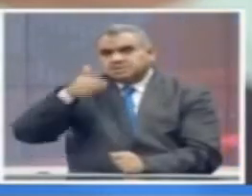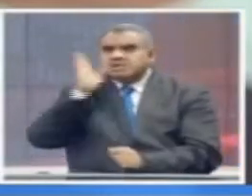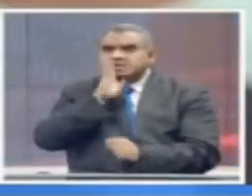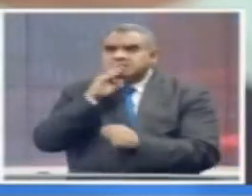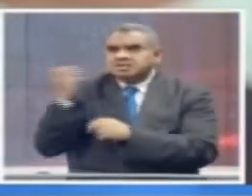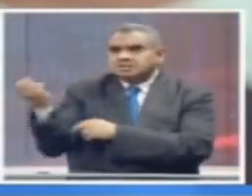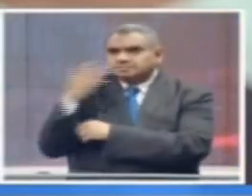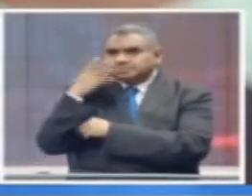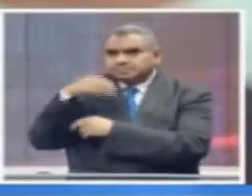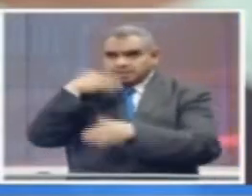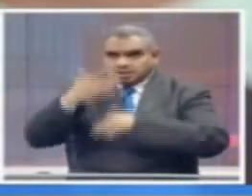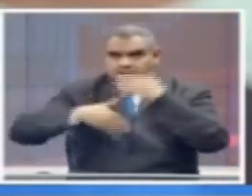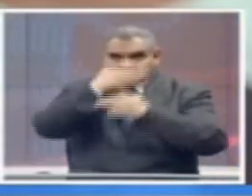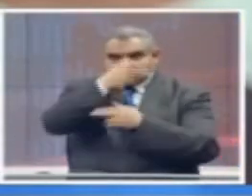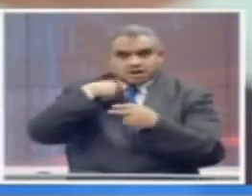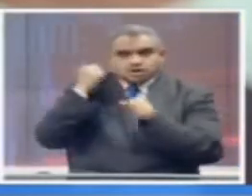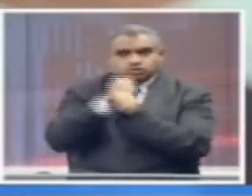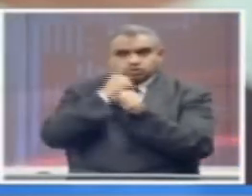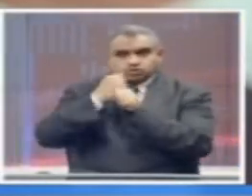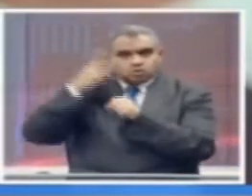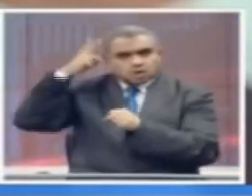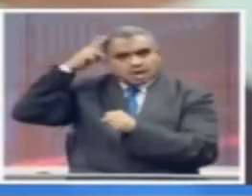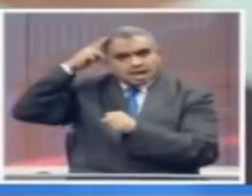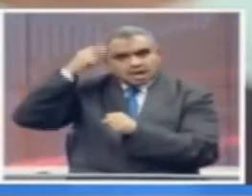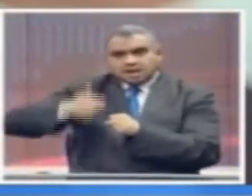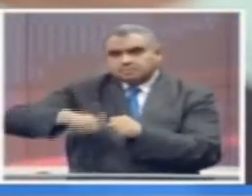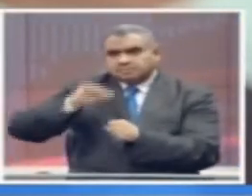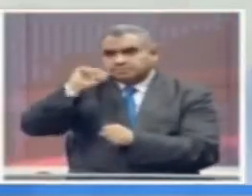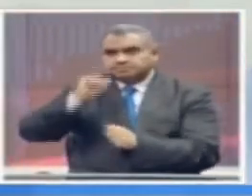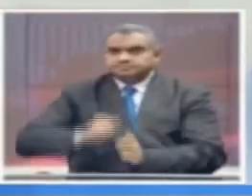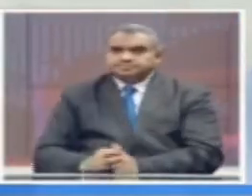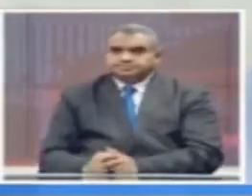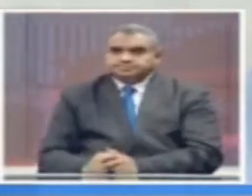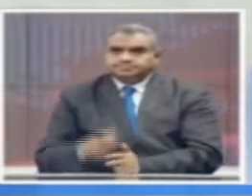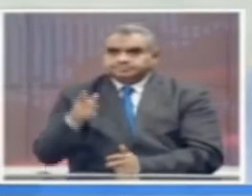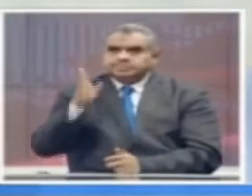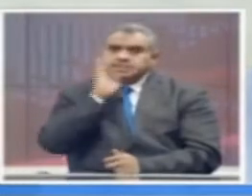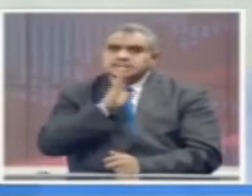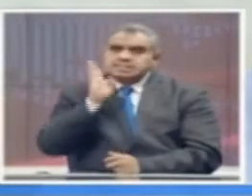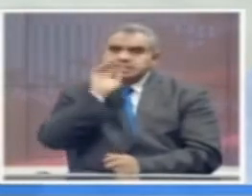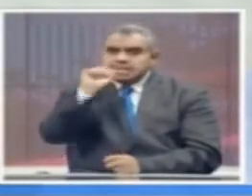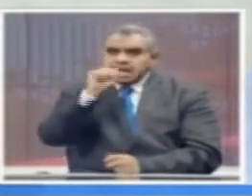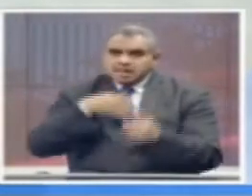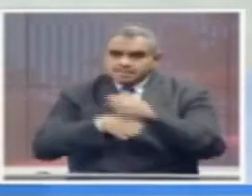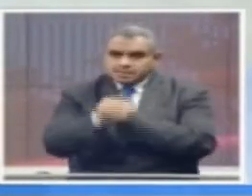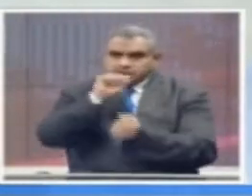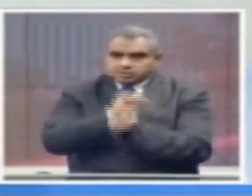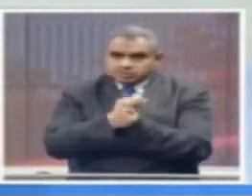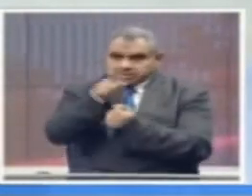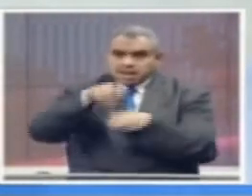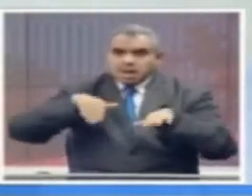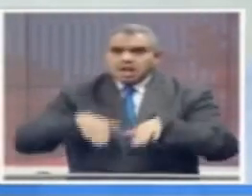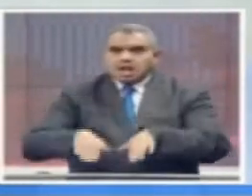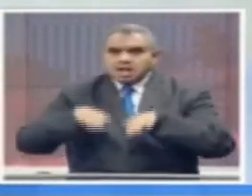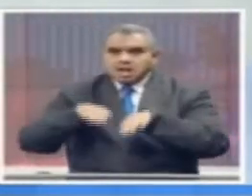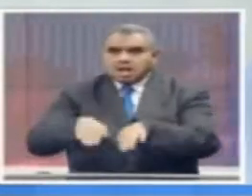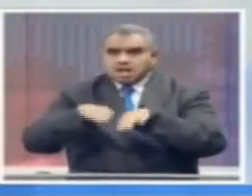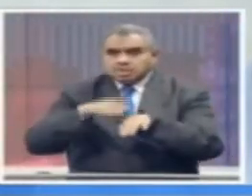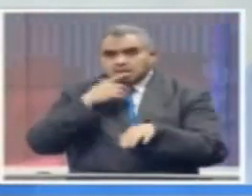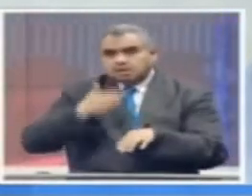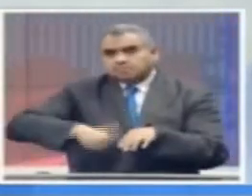حلاقة يعني وهشتغل برا إن شاء الله لما أخرج حلاقة يعني بإذن الله. تعلمت خياطة والحمد لله بابا